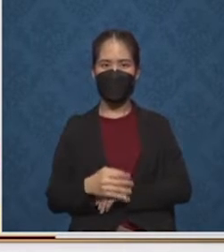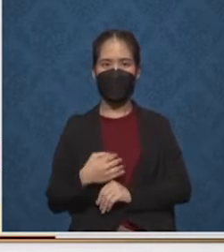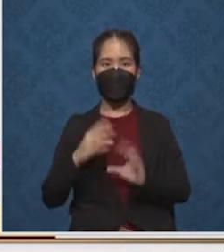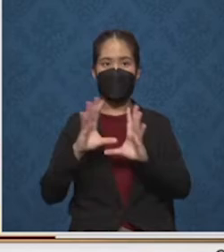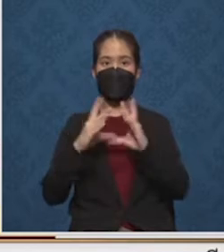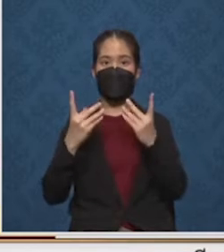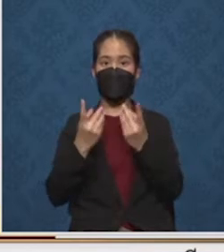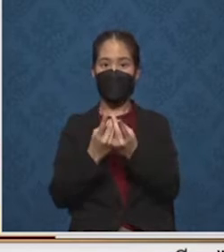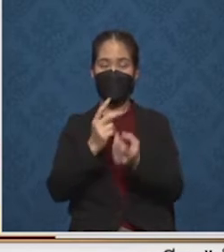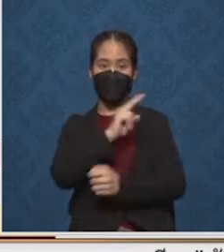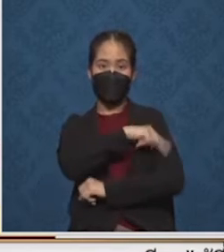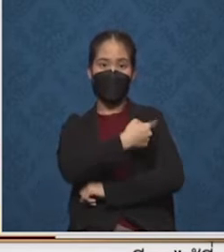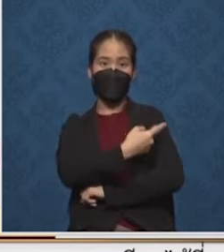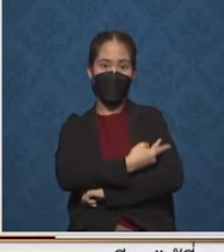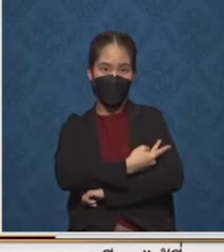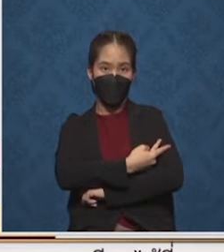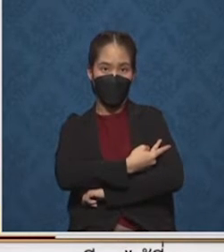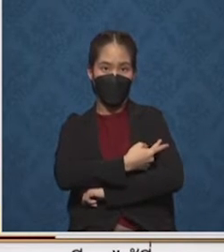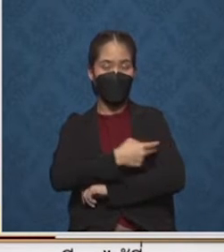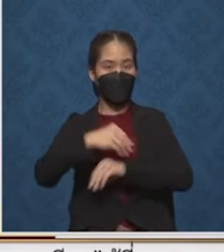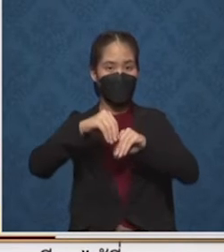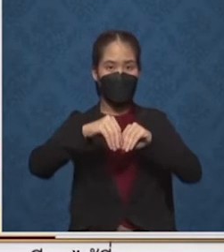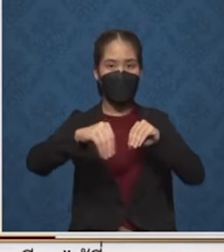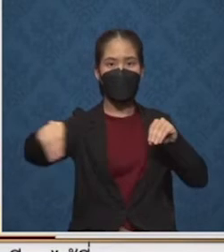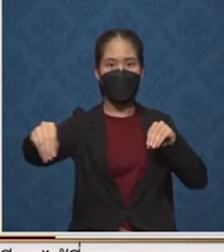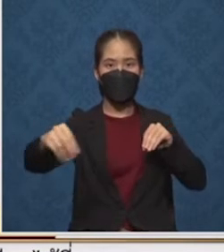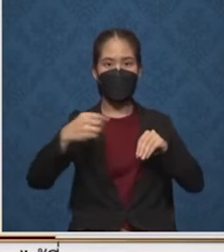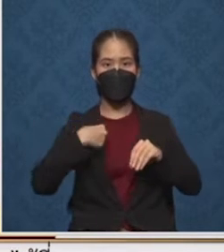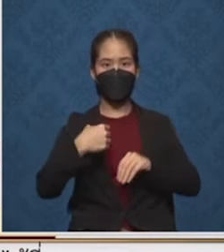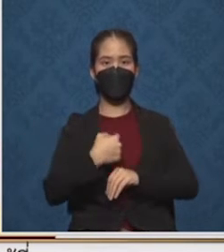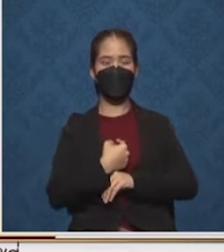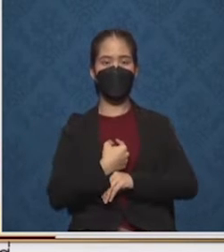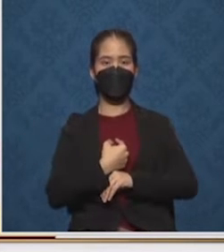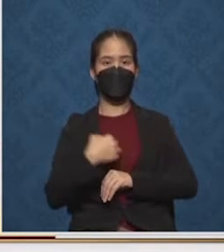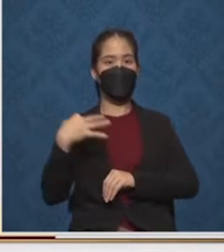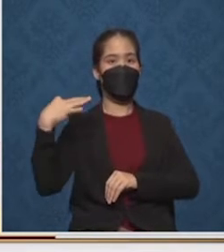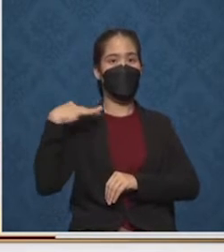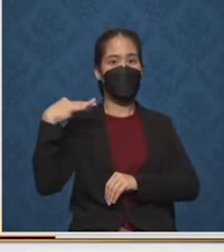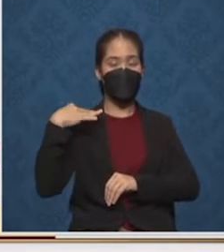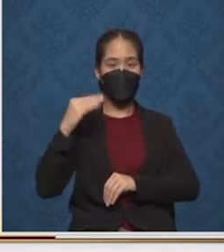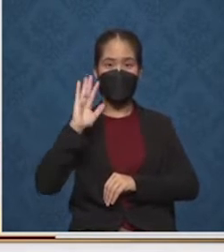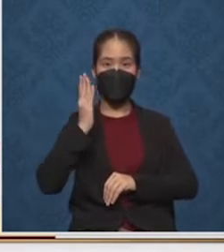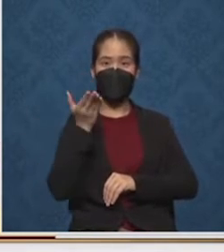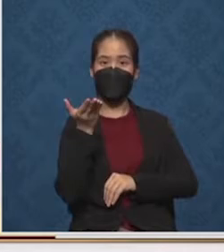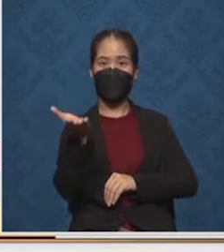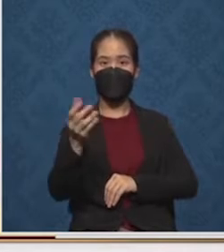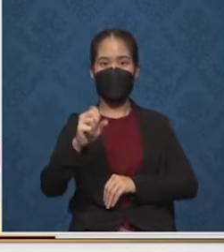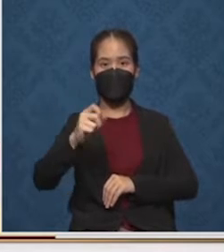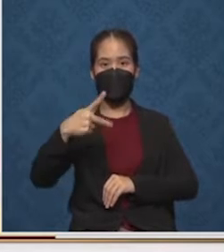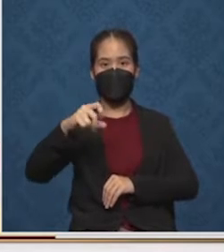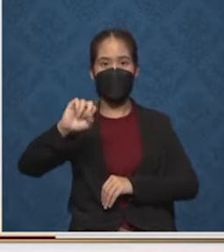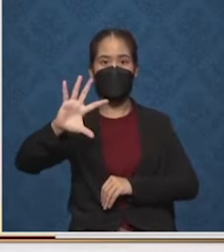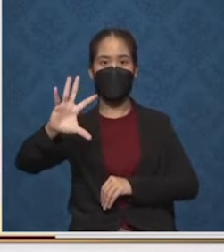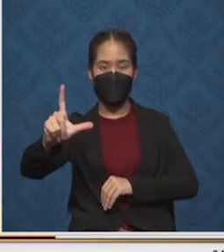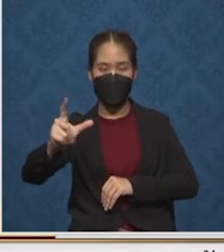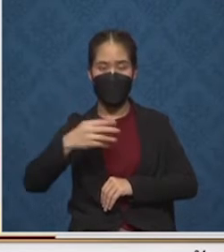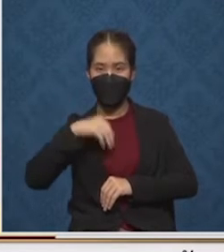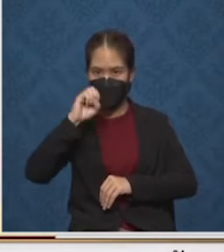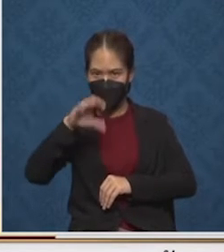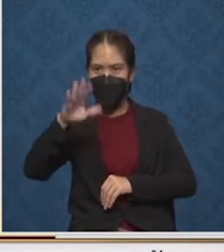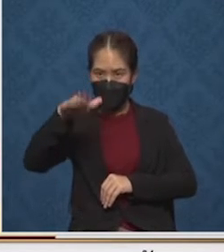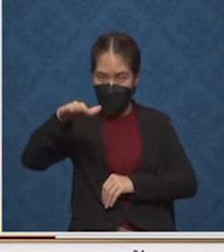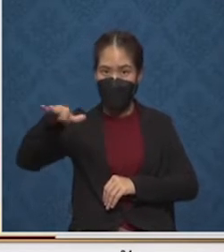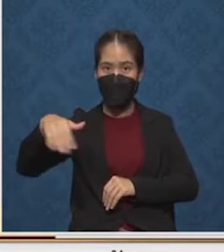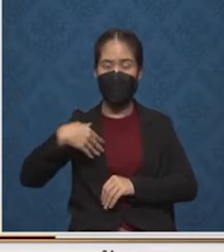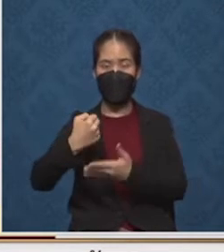ชมรมแพทย์ชนบทเขาอาสาเข้ากรุงตามมีการร้องขอของสปสช.ช.มว่ามาช่วยตรวจ